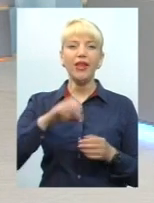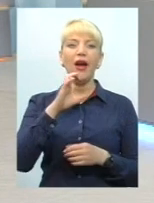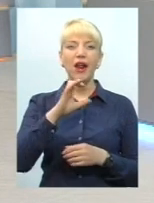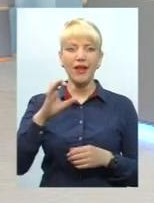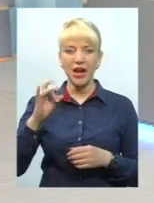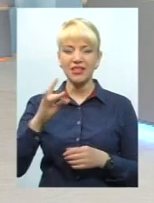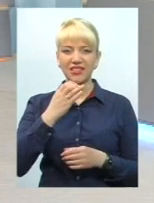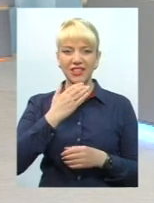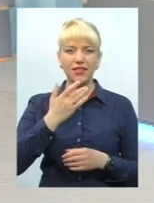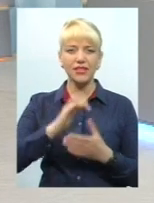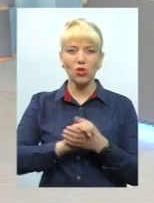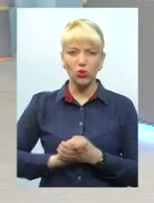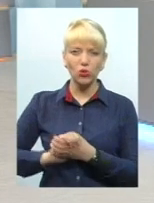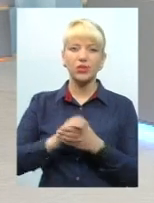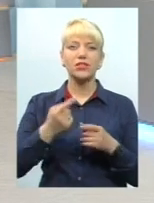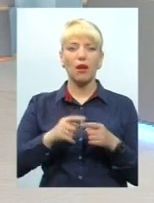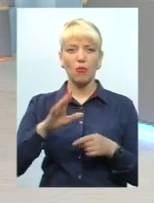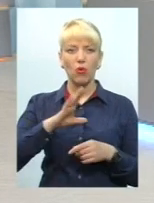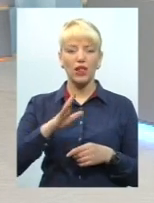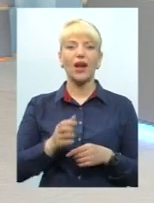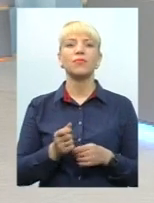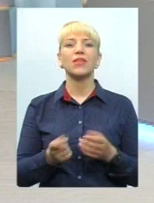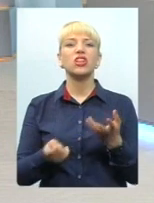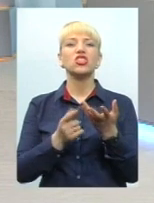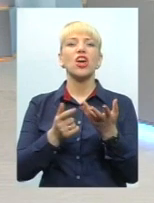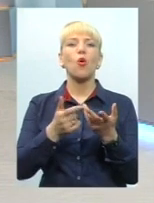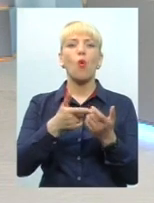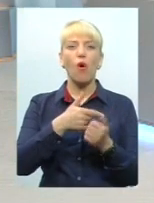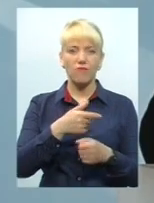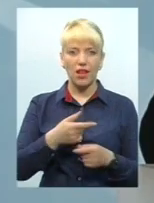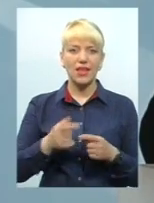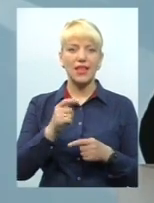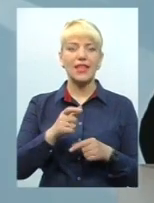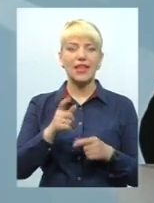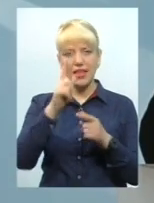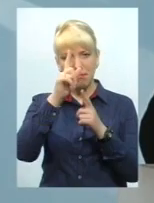– це була чергова імперія, створена